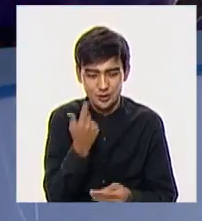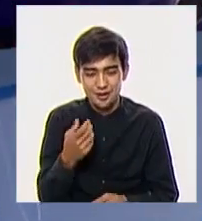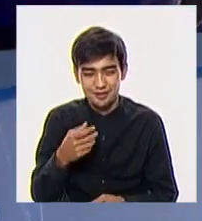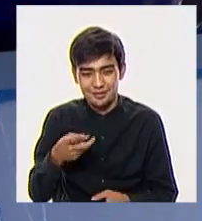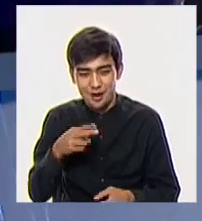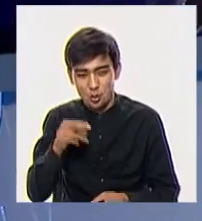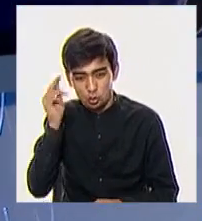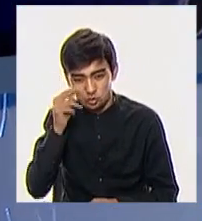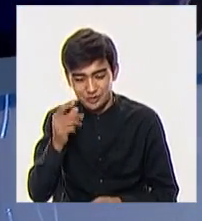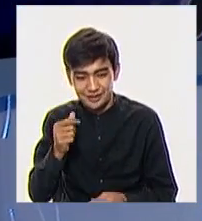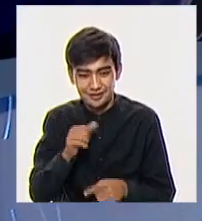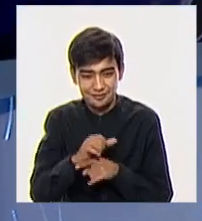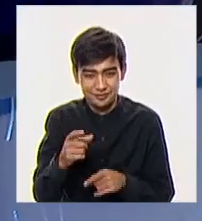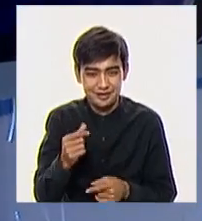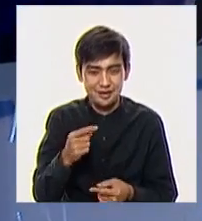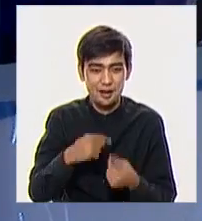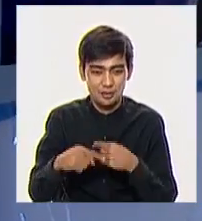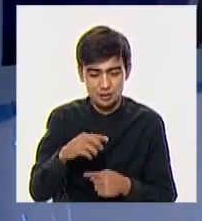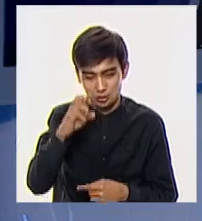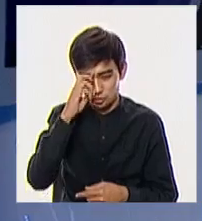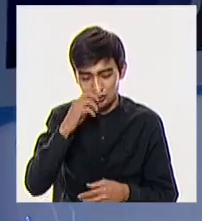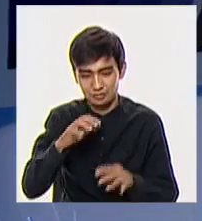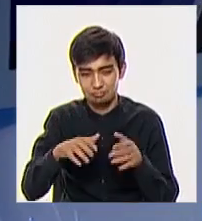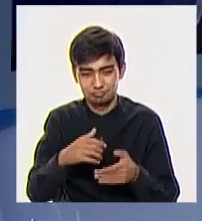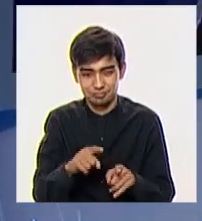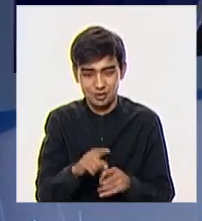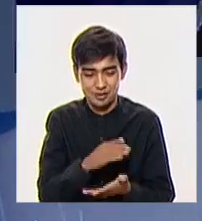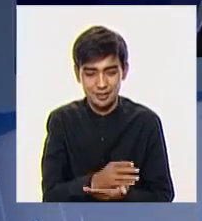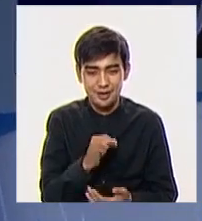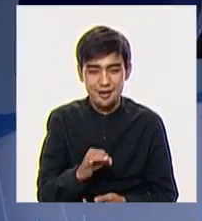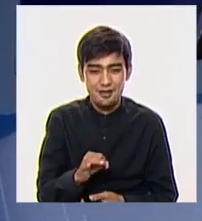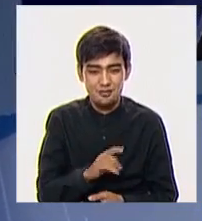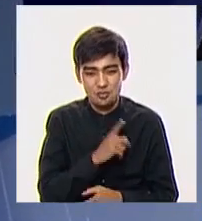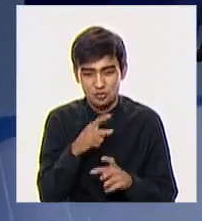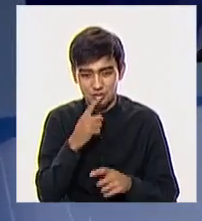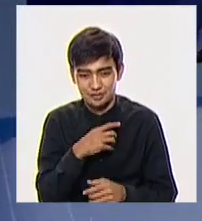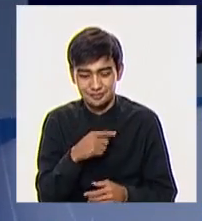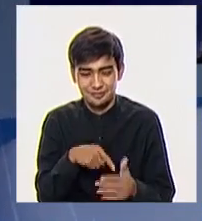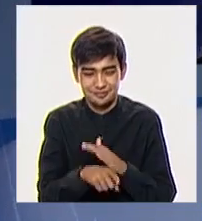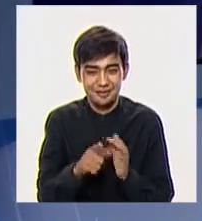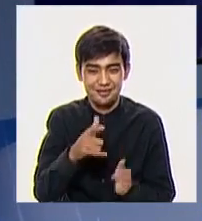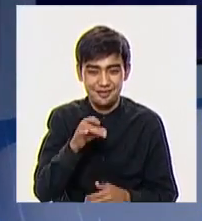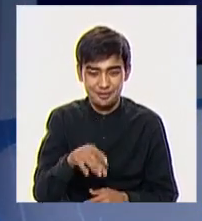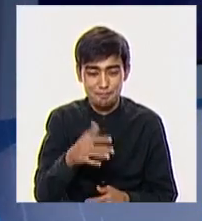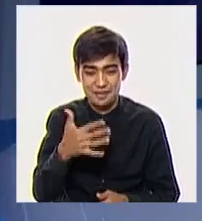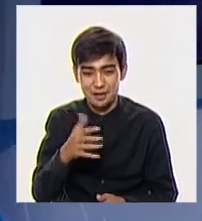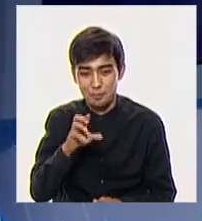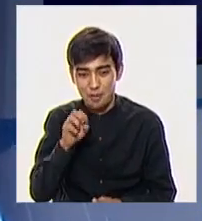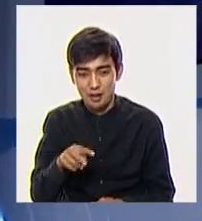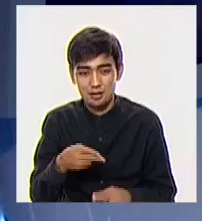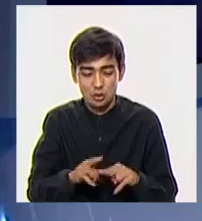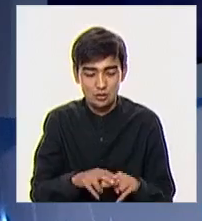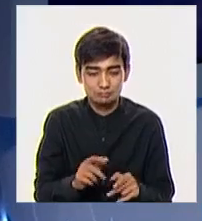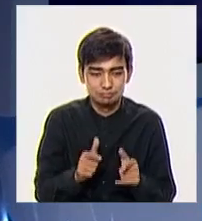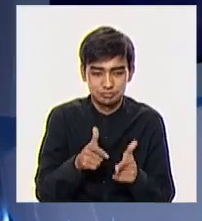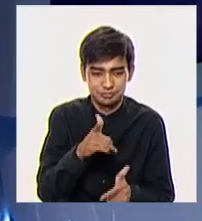бөлінген ақша, қаражат қайтадан бюджетке қайтарылады екен. Мамандар болса, тіпті шекті 50 балл жинаған түлектердің де